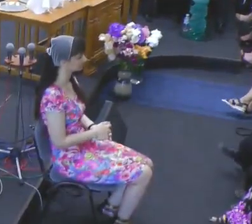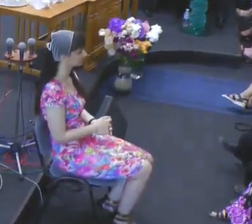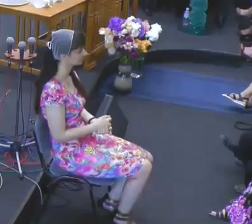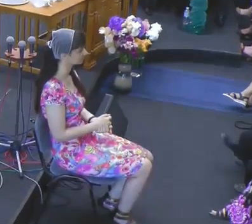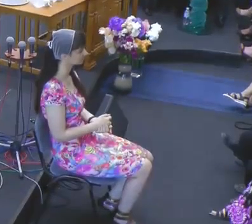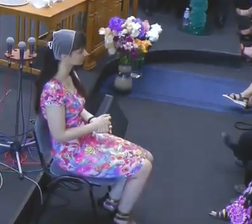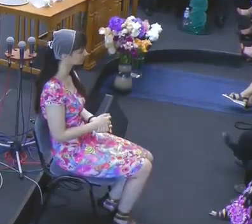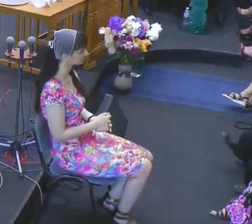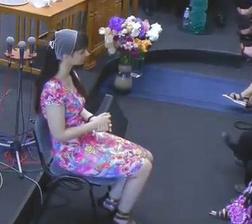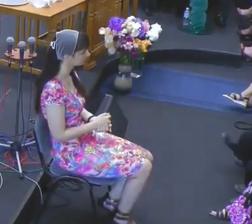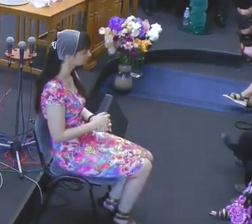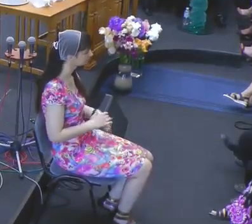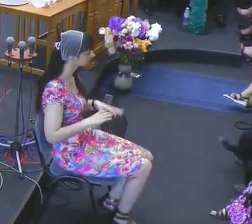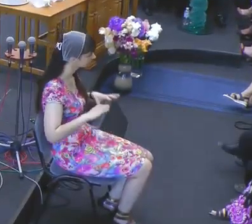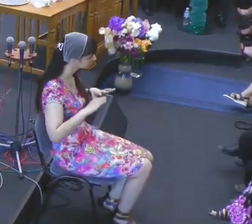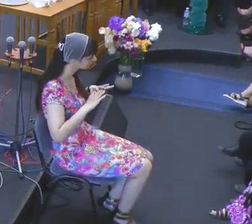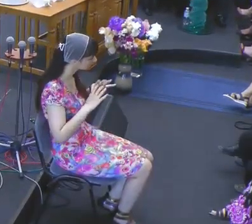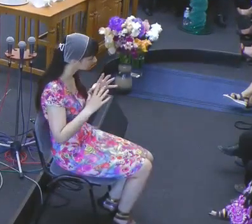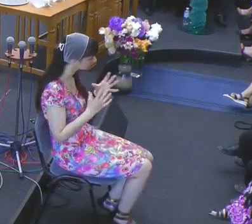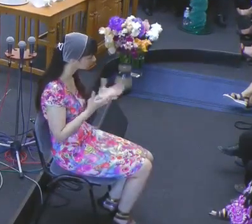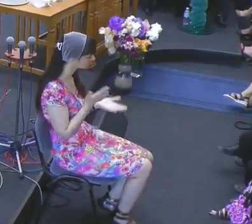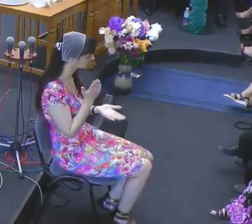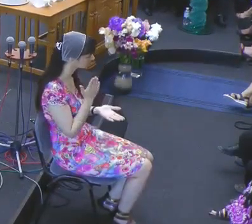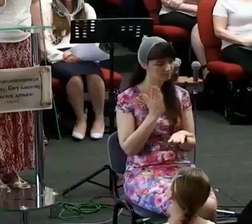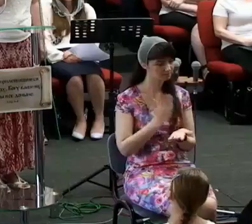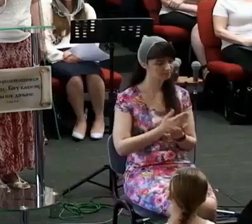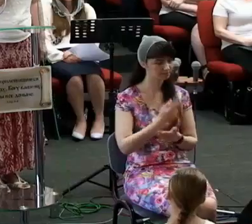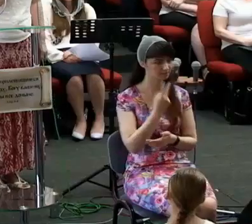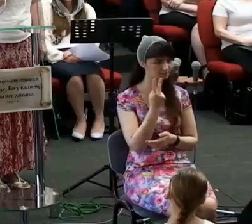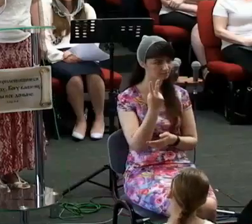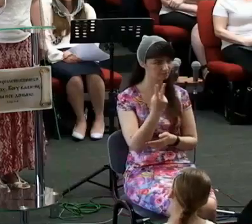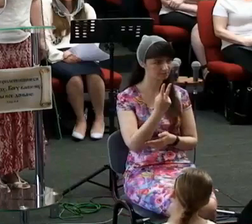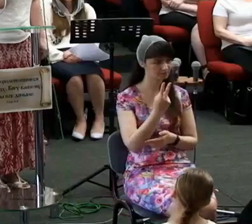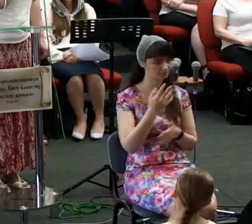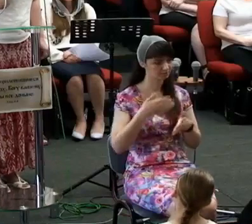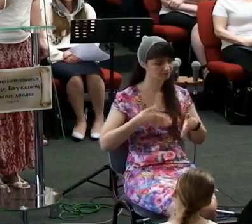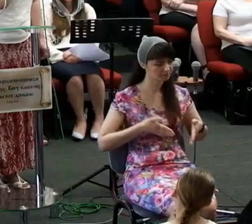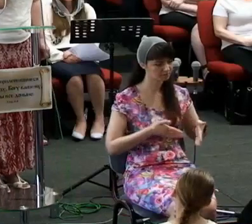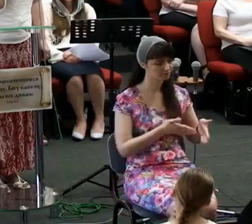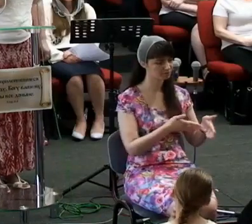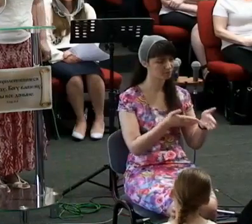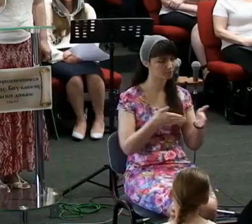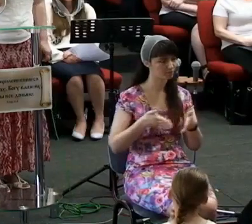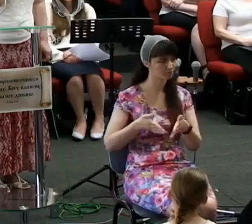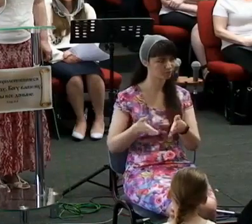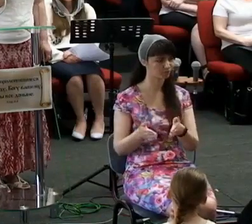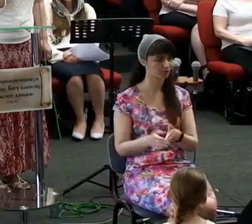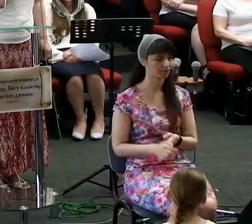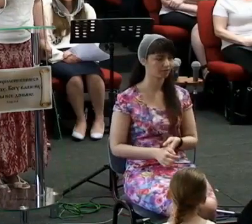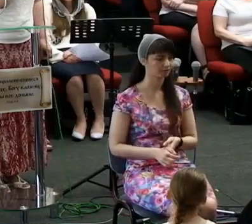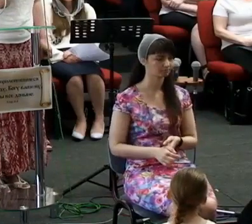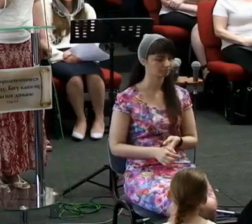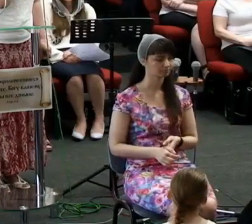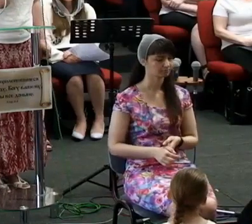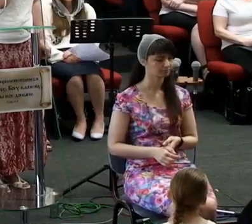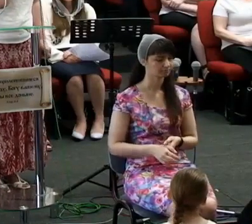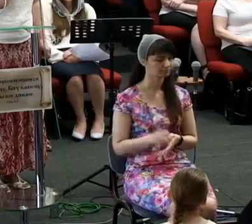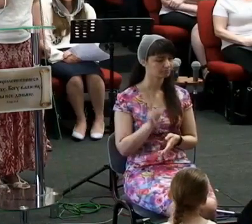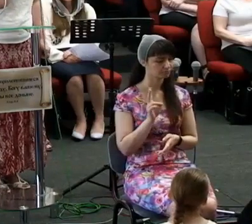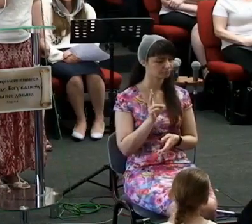На світі є дві лиш дороги, по котрій з них треба